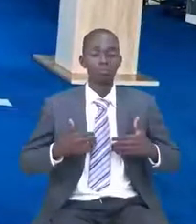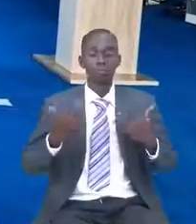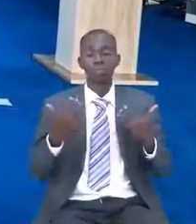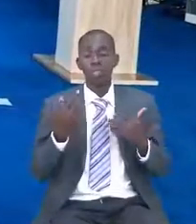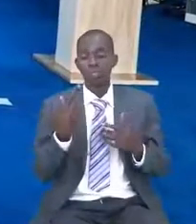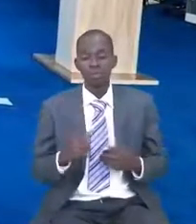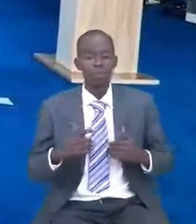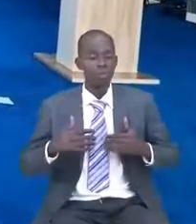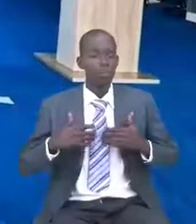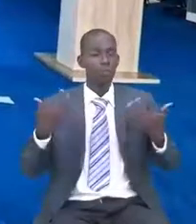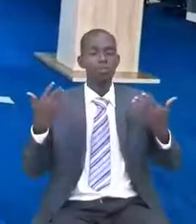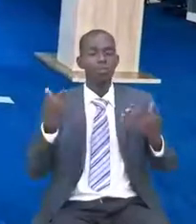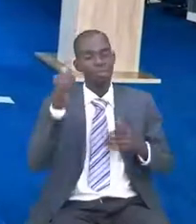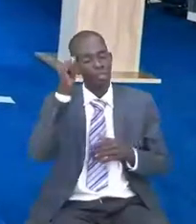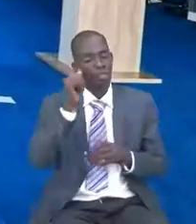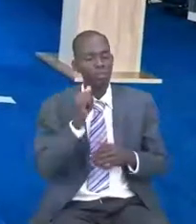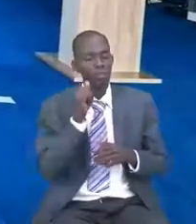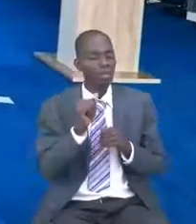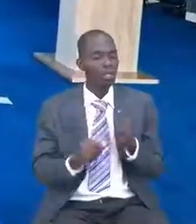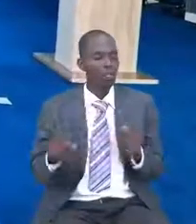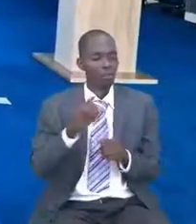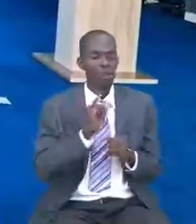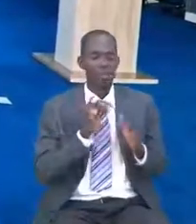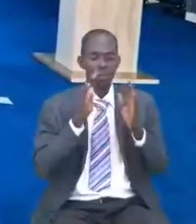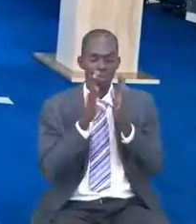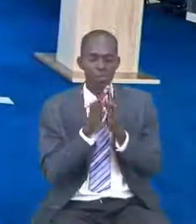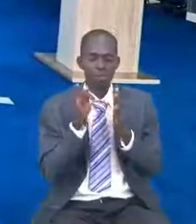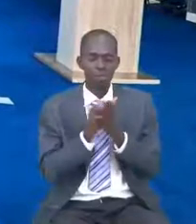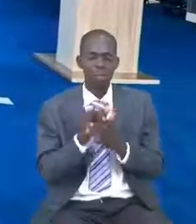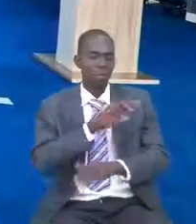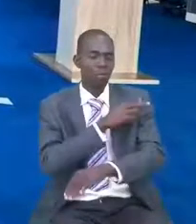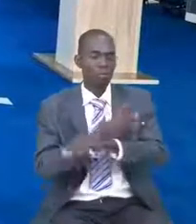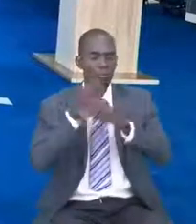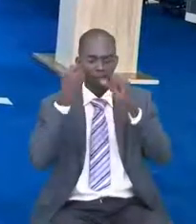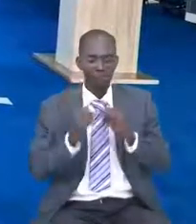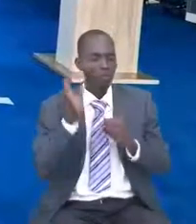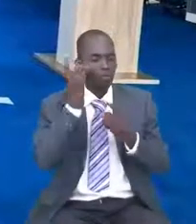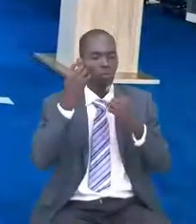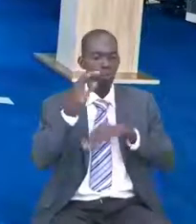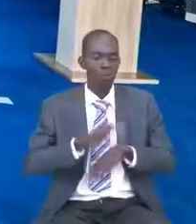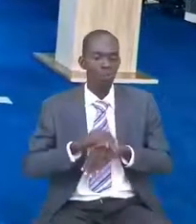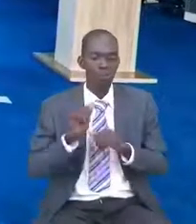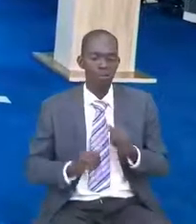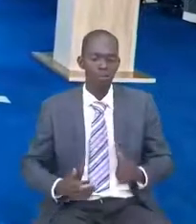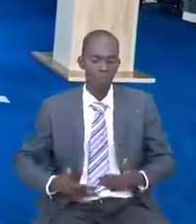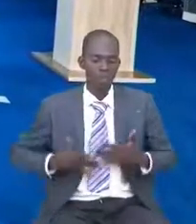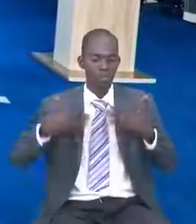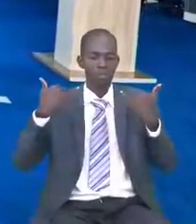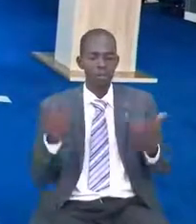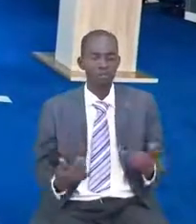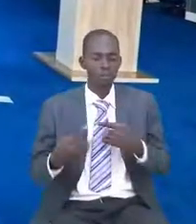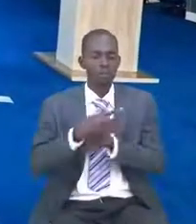tout le monde. Et je prie qu'une grande puissance vienne dans chaque vie aujourd'hui, au nom